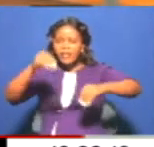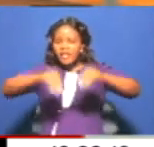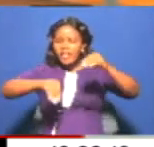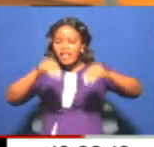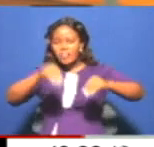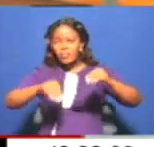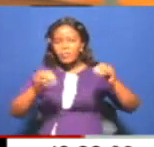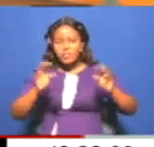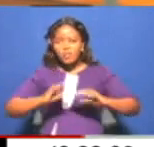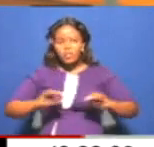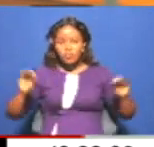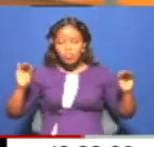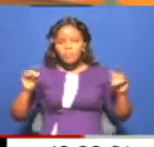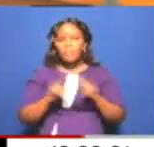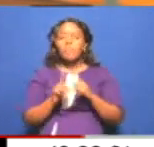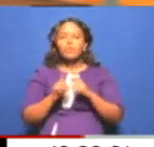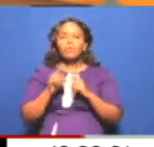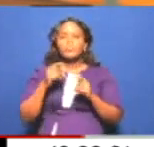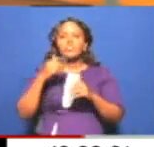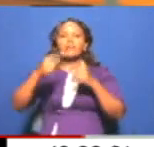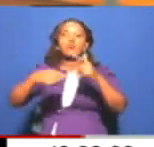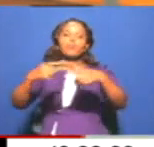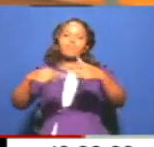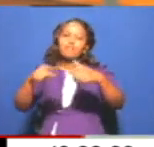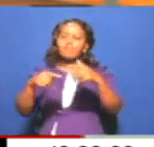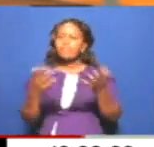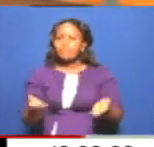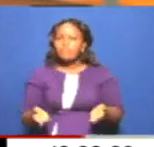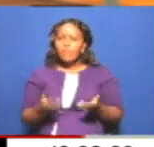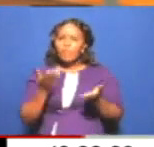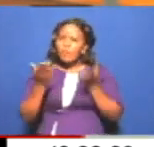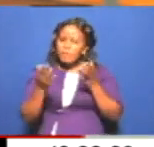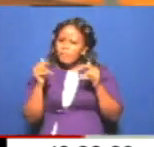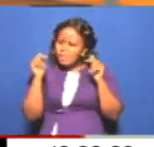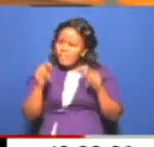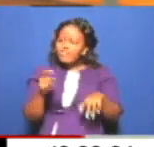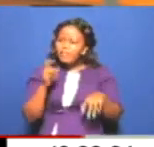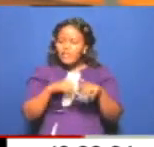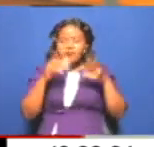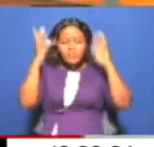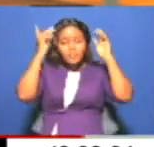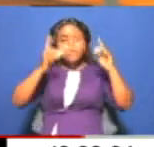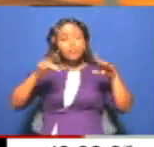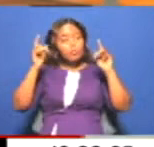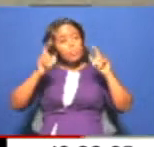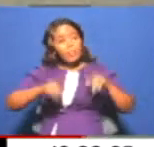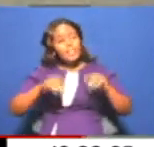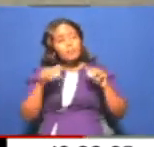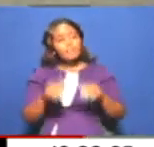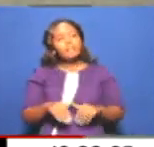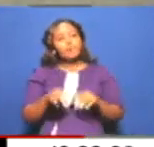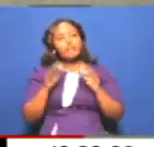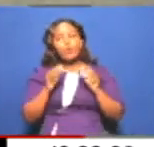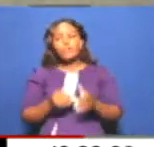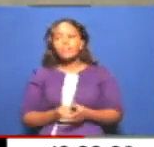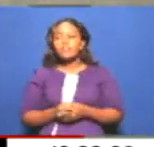kadhalika kuendelea katika miaka ijayo ya uchaguzi. Pengine wakati umefika kwa hatua hiyo kuchukuliwa kabisa. Na